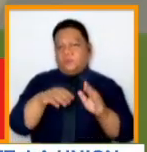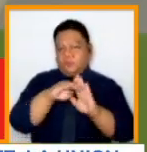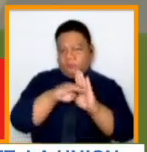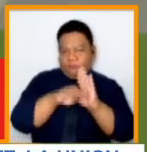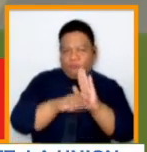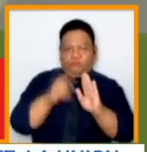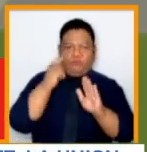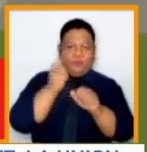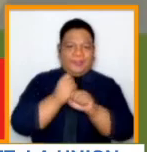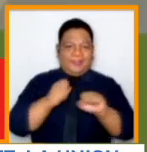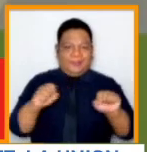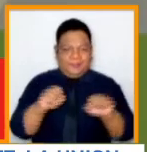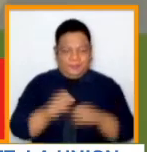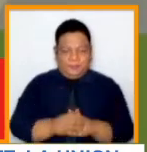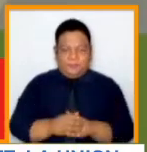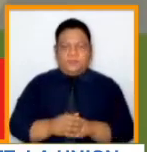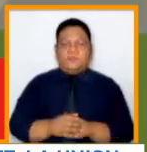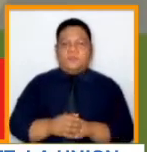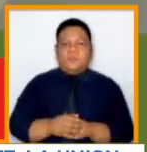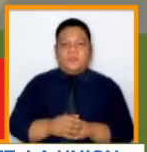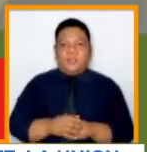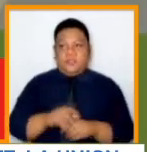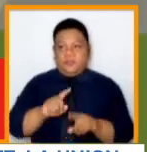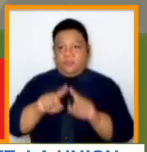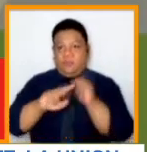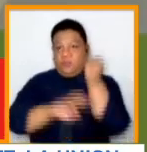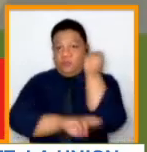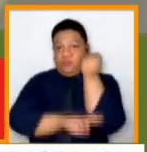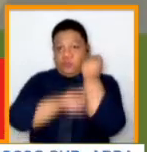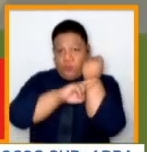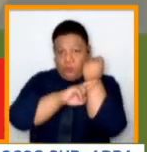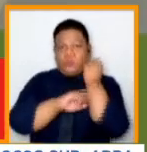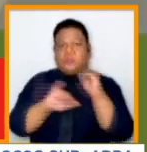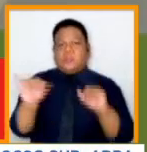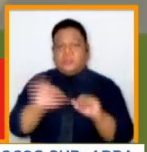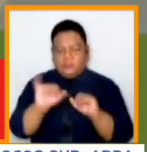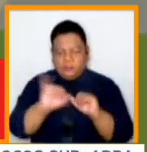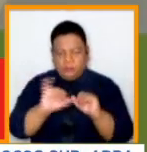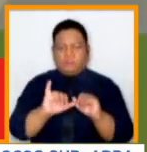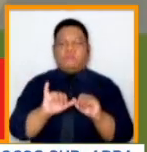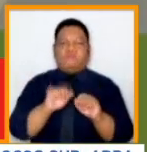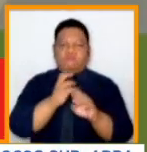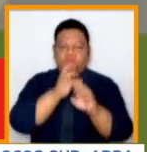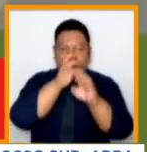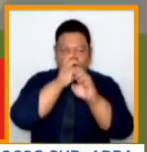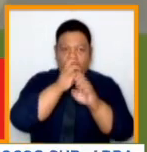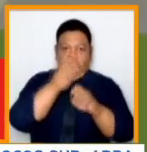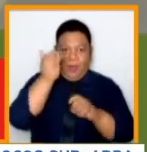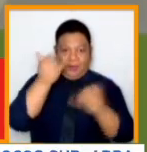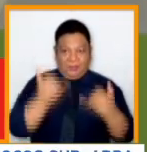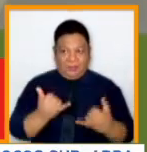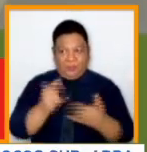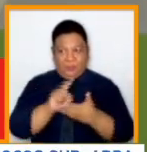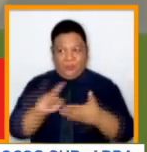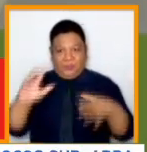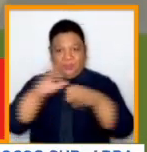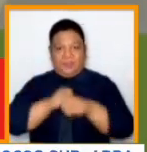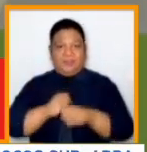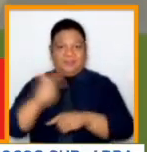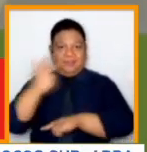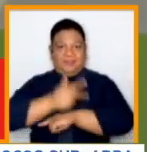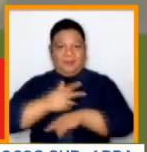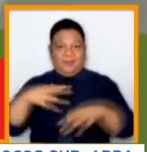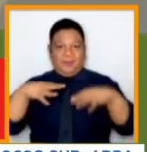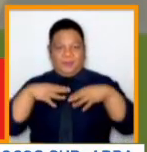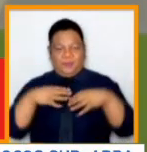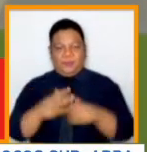seguridad sa mga resorts, lalo na at long weekend ngayong darating na undas. Yan ang latest mula sa Iloilo City. Samantala sa